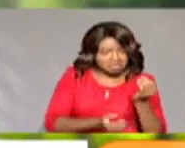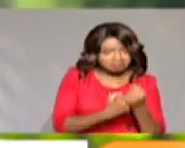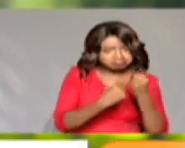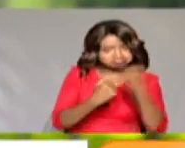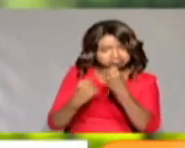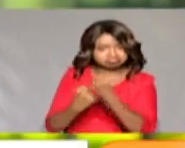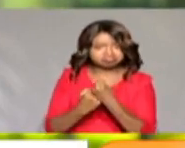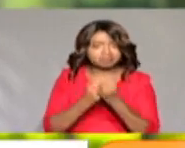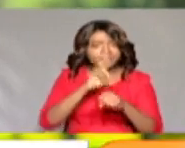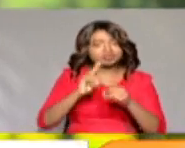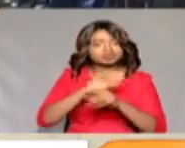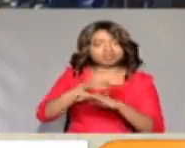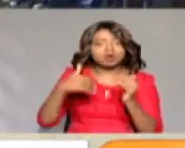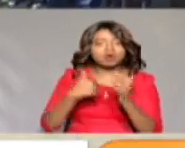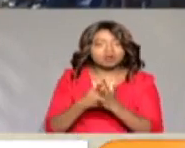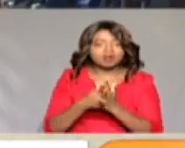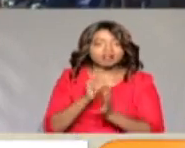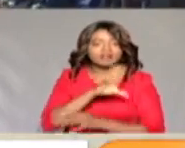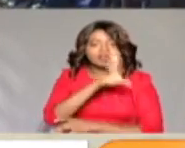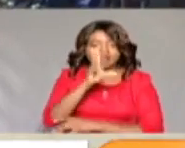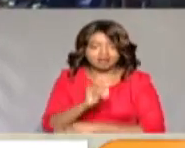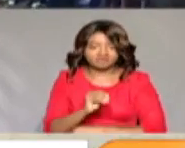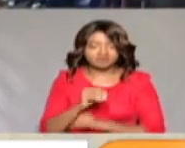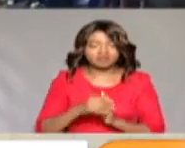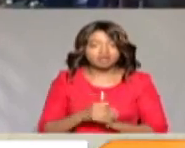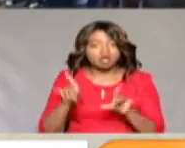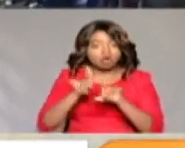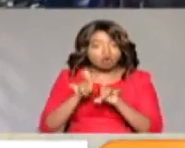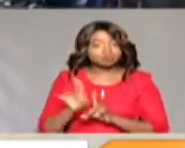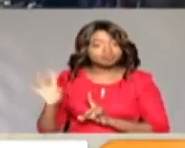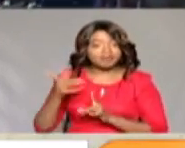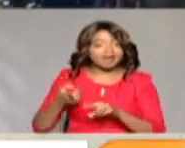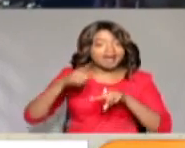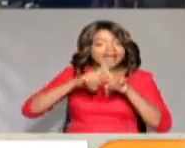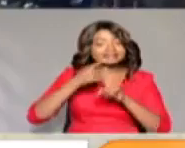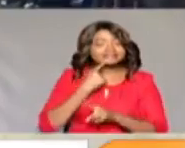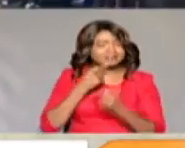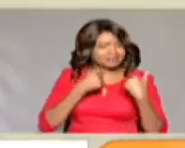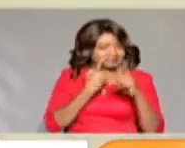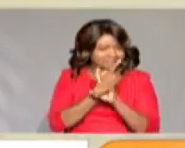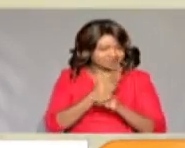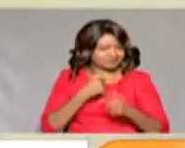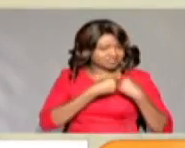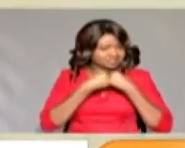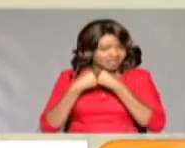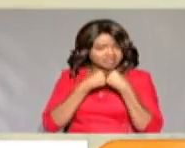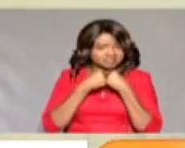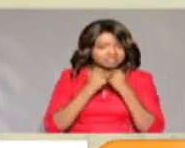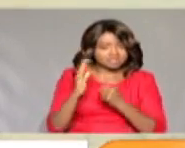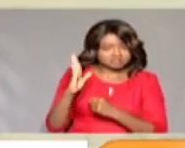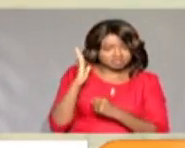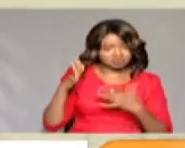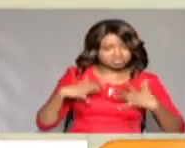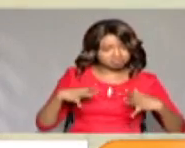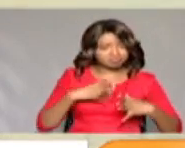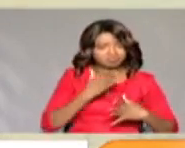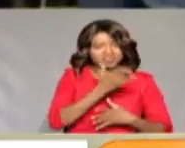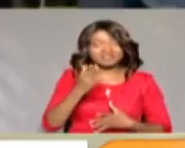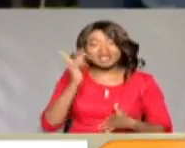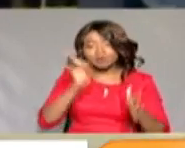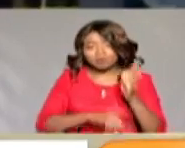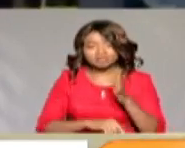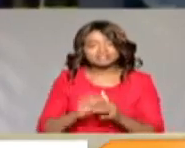kote nchini pamoja na bara la Afrika. Rais ameongeza kuwa baadhi ya changamoto ambazo walinda usalama hupitia ni kwa wahalifu